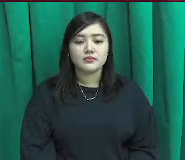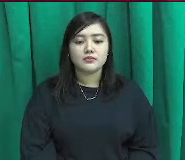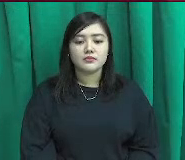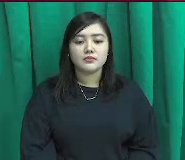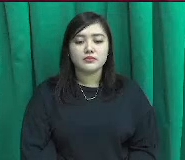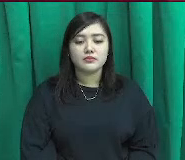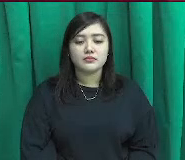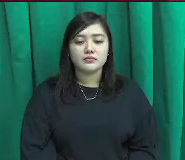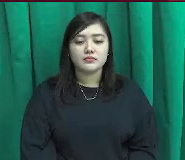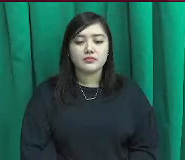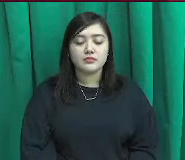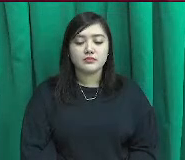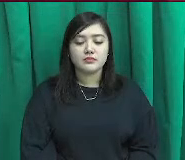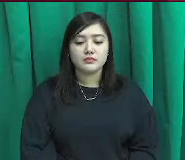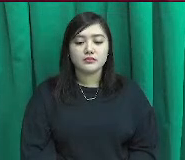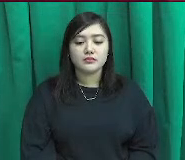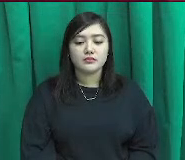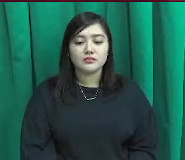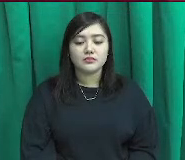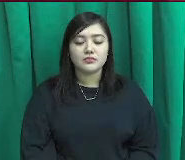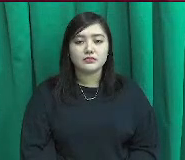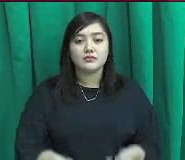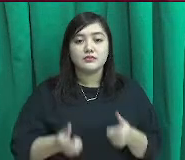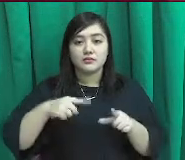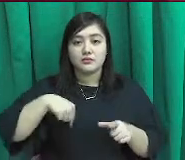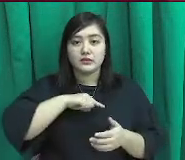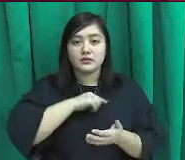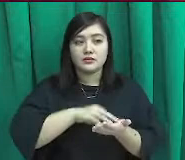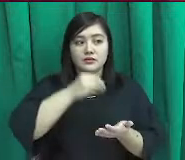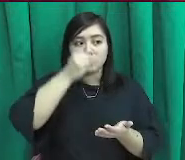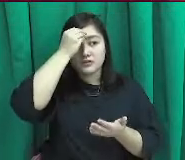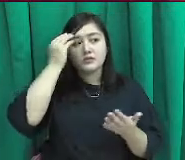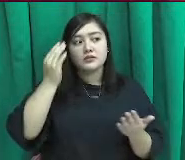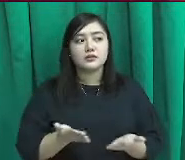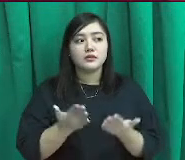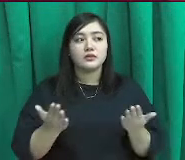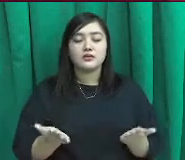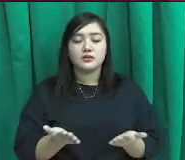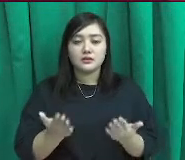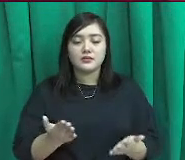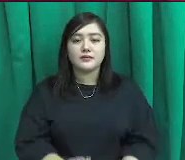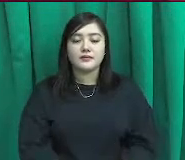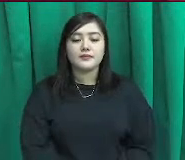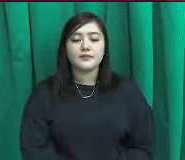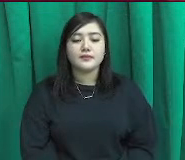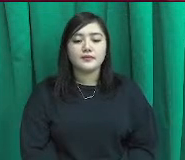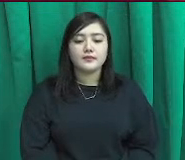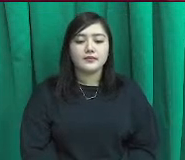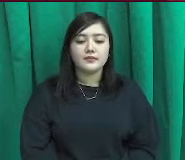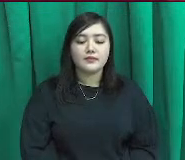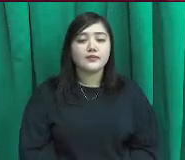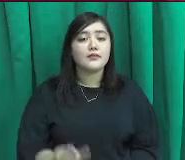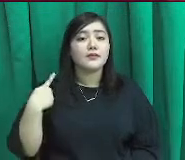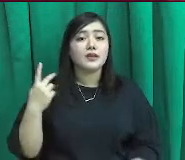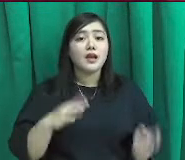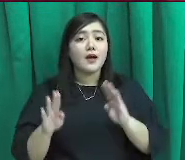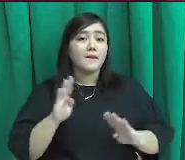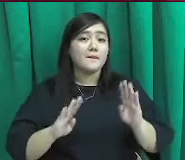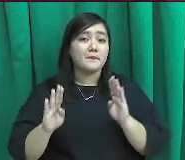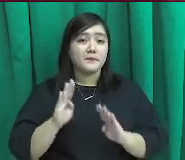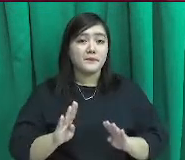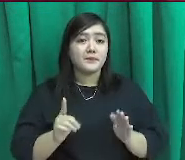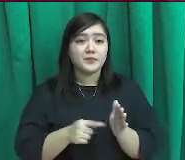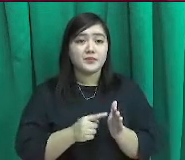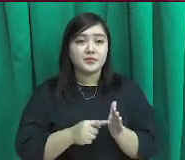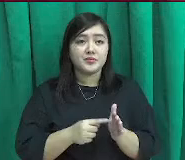'yan. Matuto po tayo dito. Yeah. May mga problema po tayo, inuulit ko, may mga problema po tayo mm-hmm. na hindi